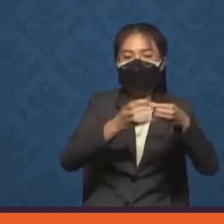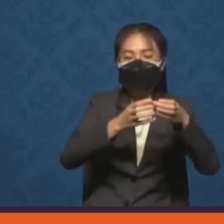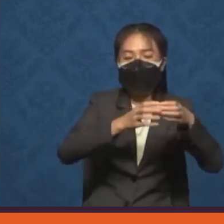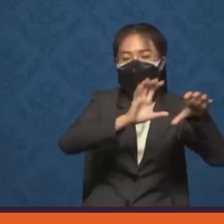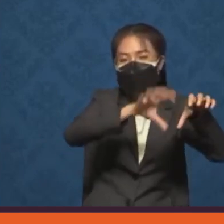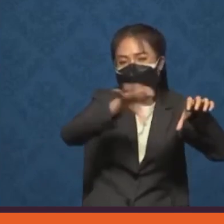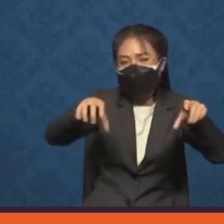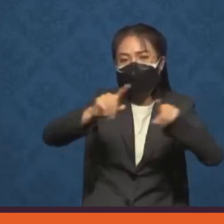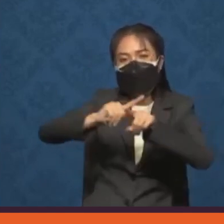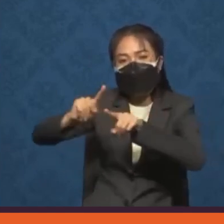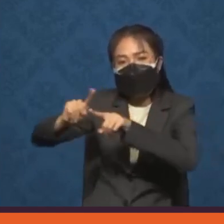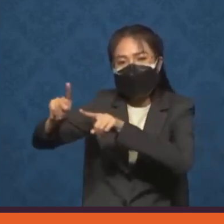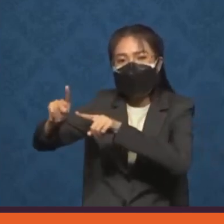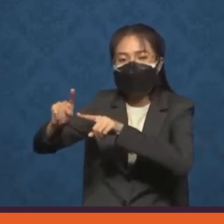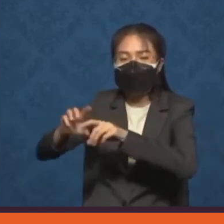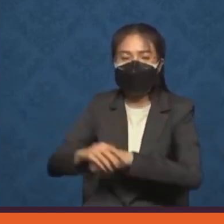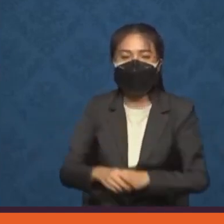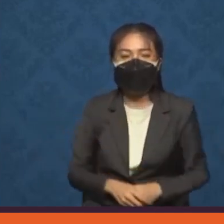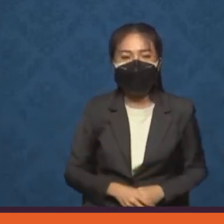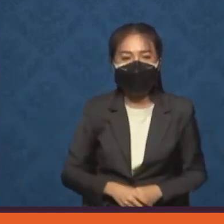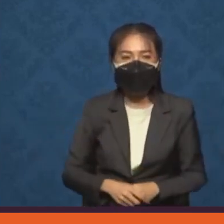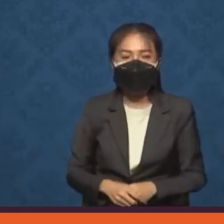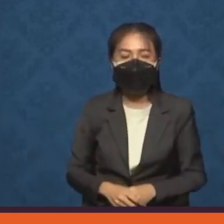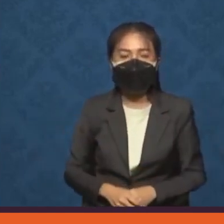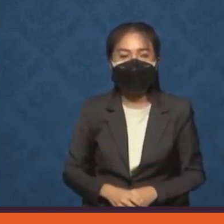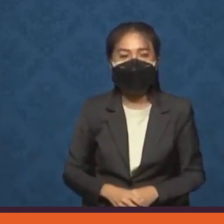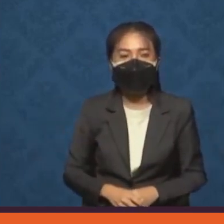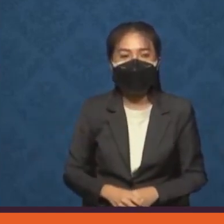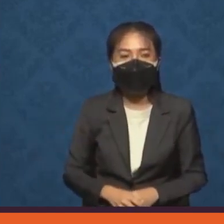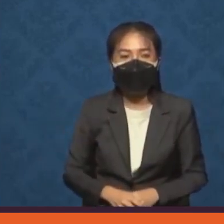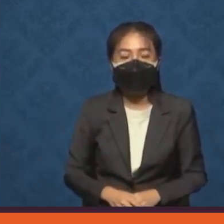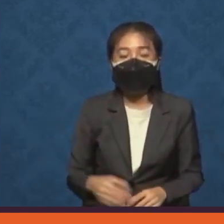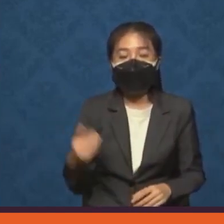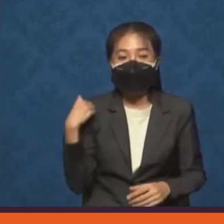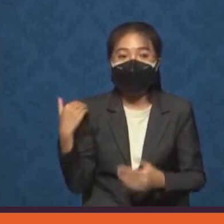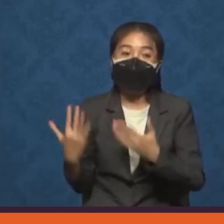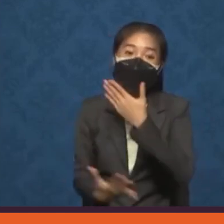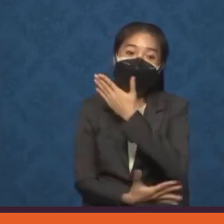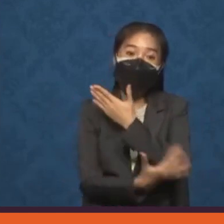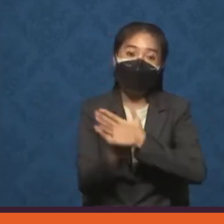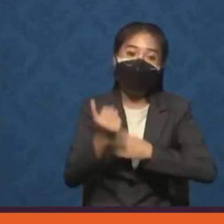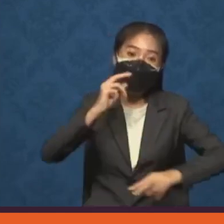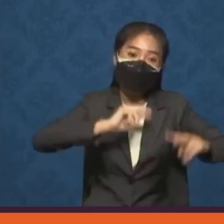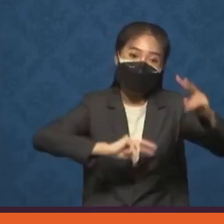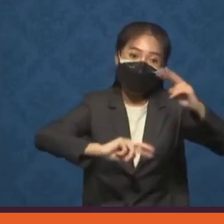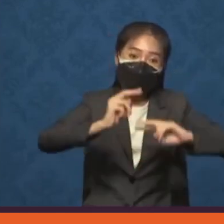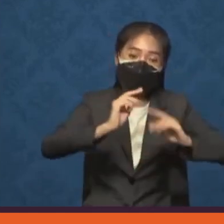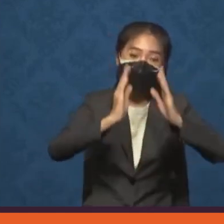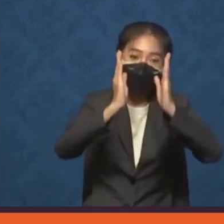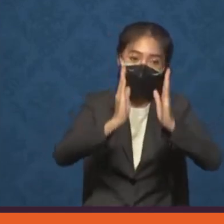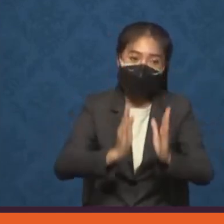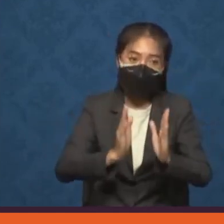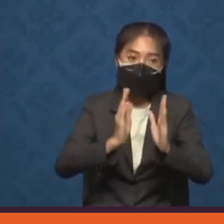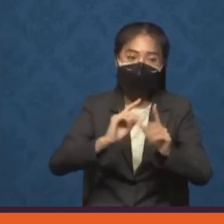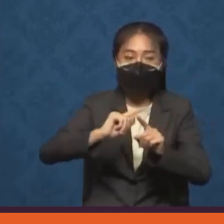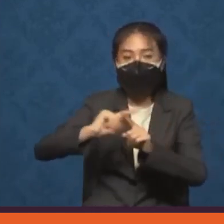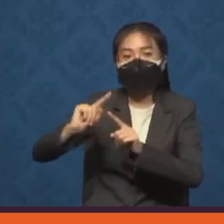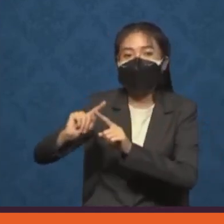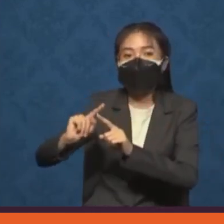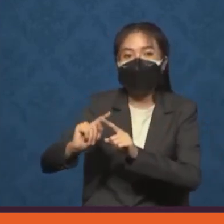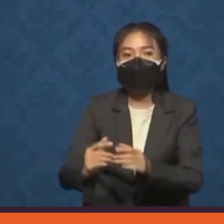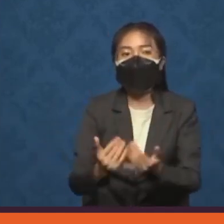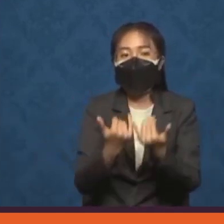ารหรือครับประการถัดไปครับเรื่องของการเข้าไปมีโอกาสควบคุมคนควบคุมที่มาต่างๆผมยืนยันครับว่านี่